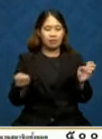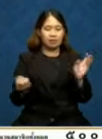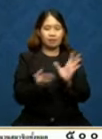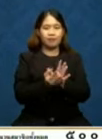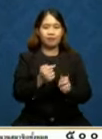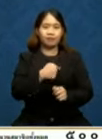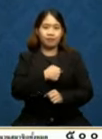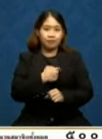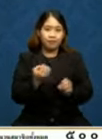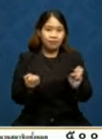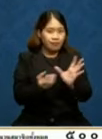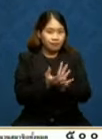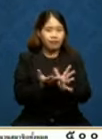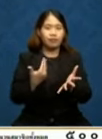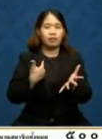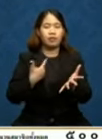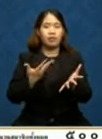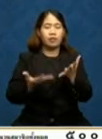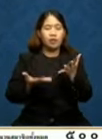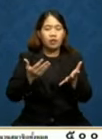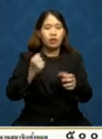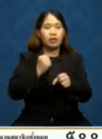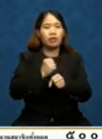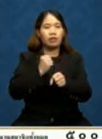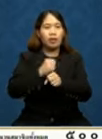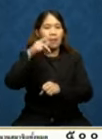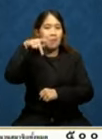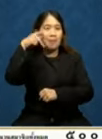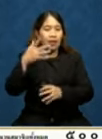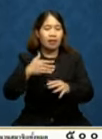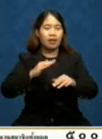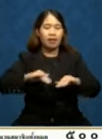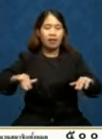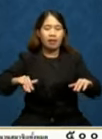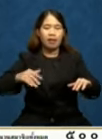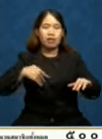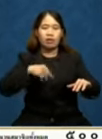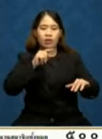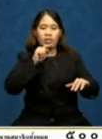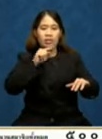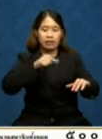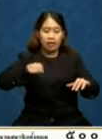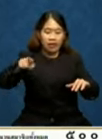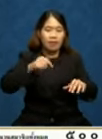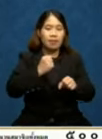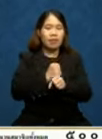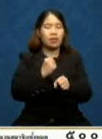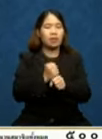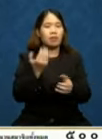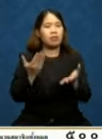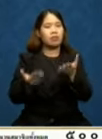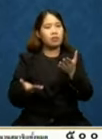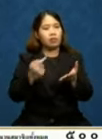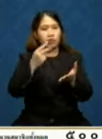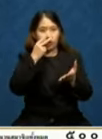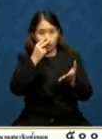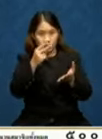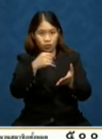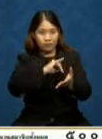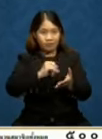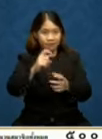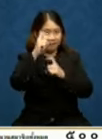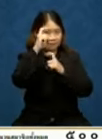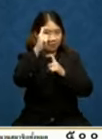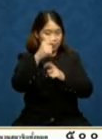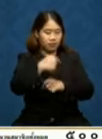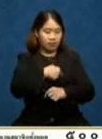จกระทำผิดทางเพศต่อเด็กการใช้เด็กให้กระทำหรือพฤติกรรมในลักษณะที่น่าจะเป็นอันตรายแก่ร่างก